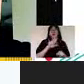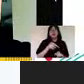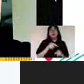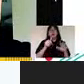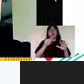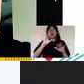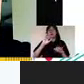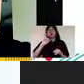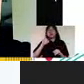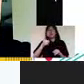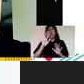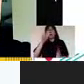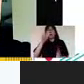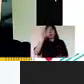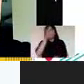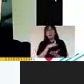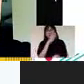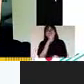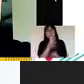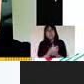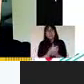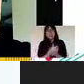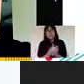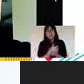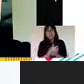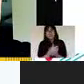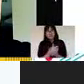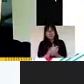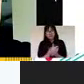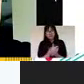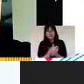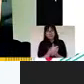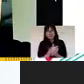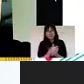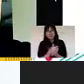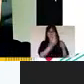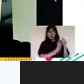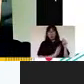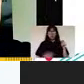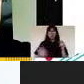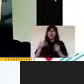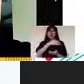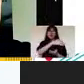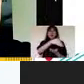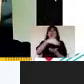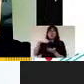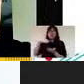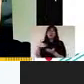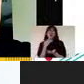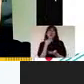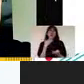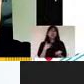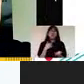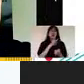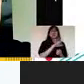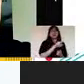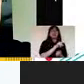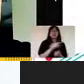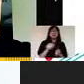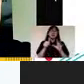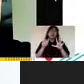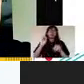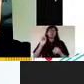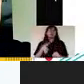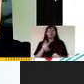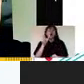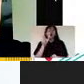sekarang Indonesia memiliki database mungkin sekitar 5-6 juta orang yang bisa